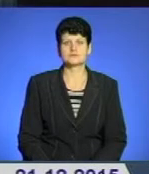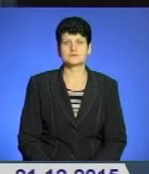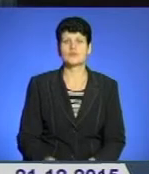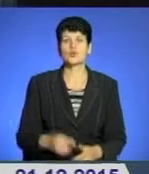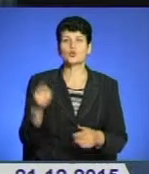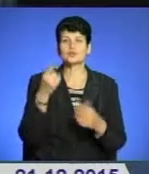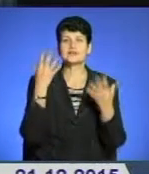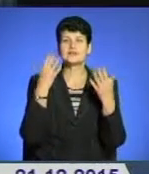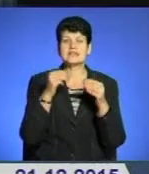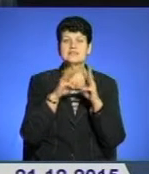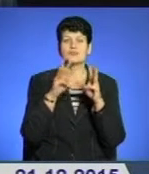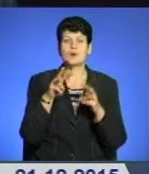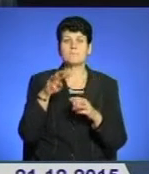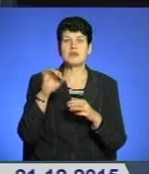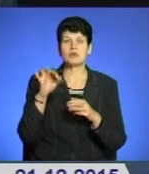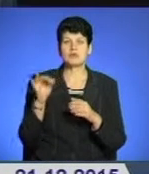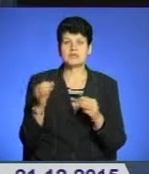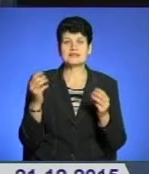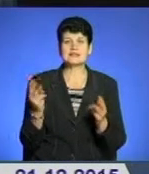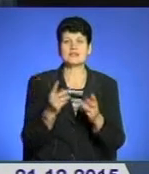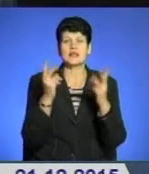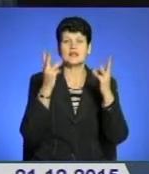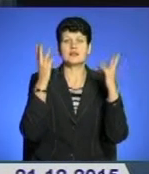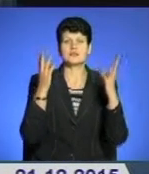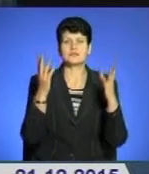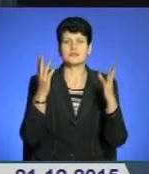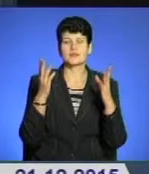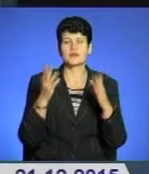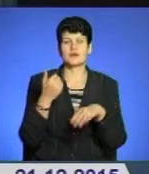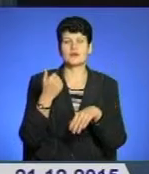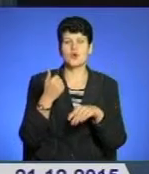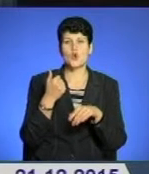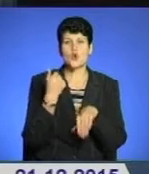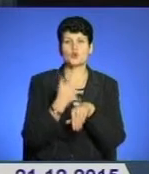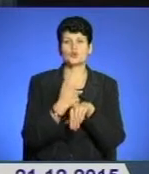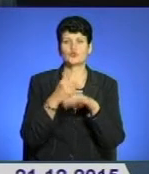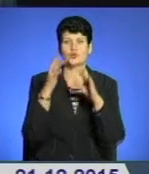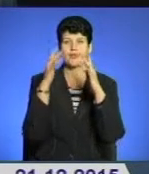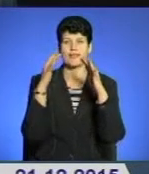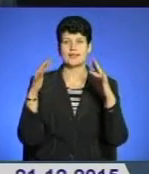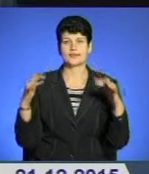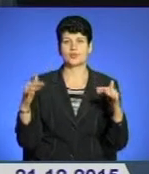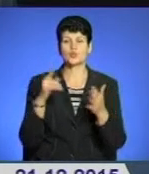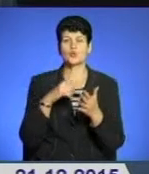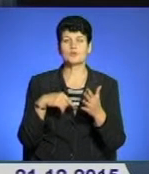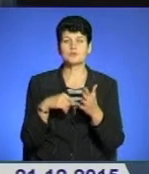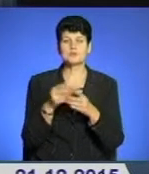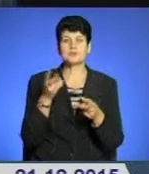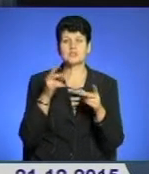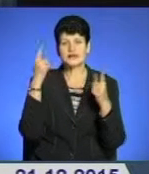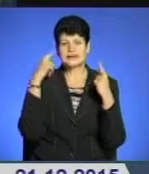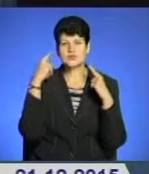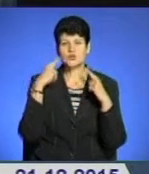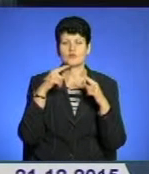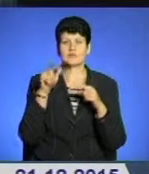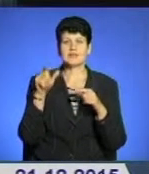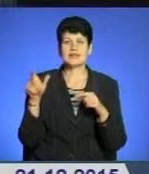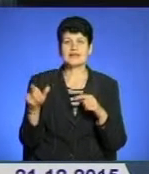У Тернополі у День Святого Миколая урочисто запалили головну ялинку міста на театральному майдані. На свято завітали казкові персонажі та